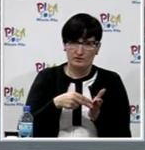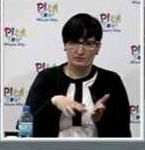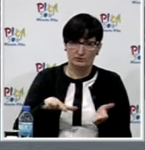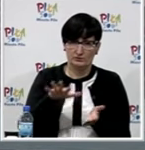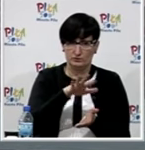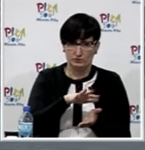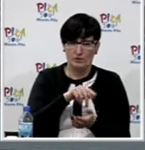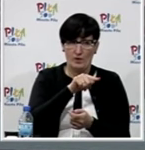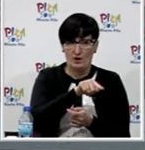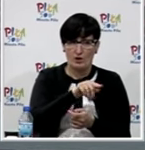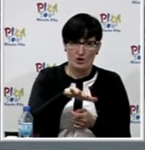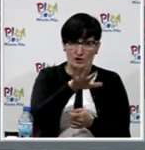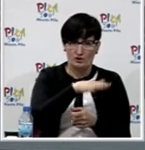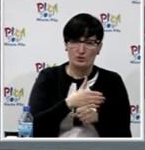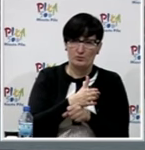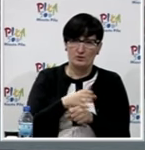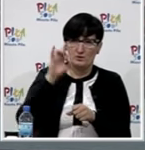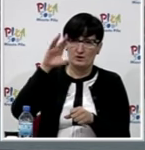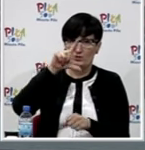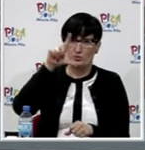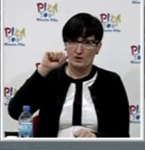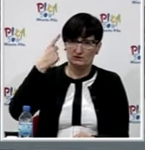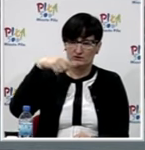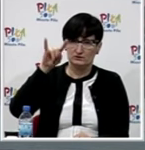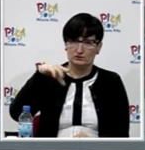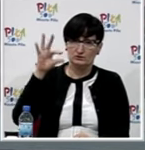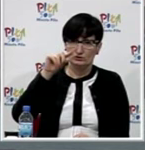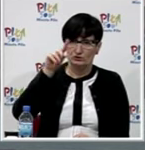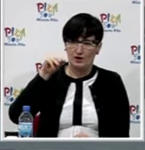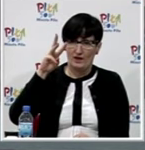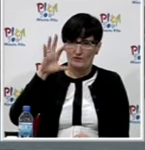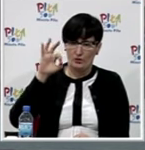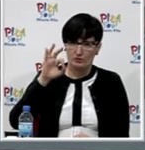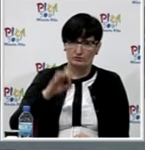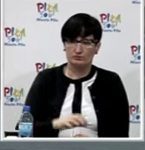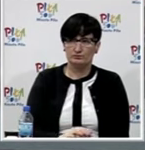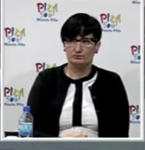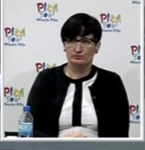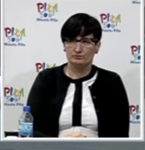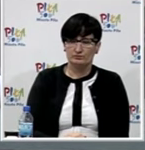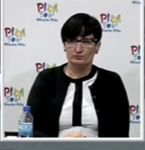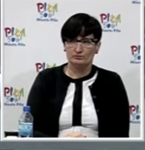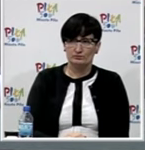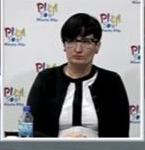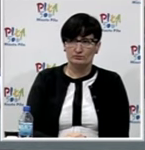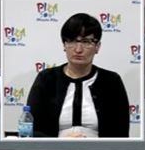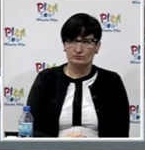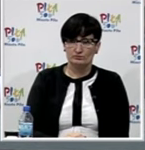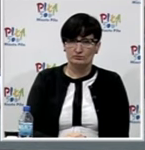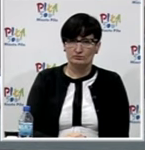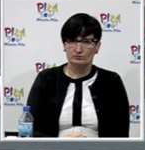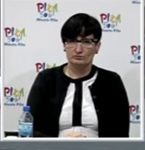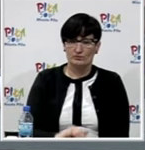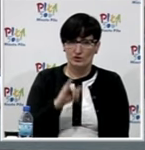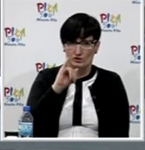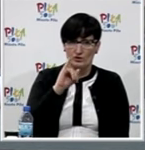tego rejonu Piła Gładyszewo w rejonie właśnie ulicy tej. I zgodnie z